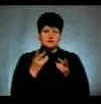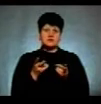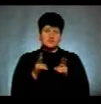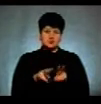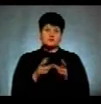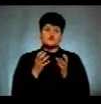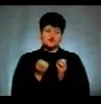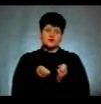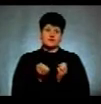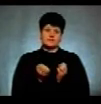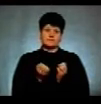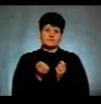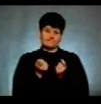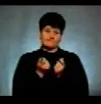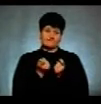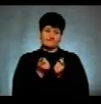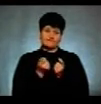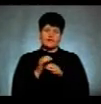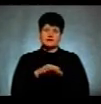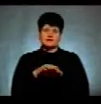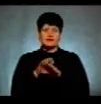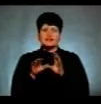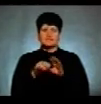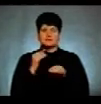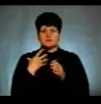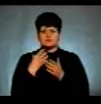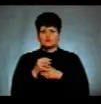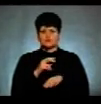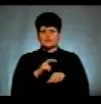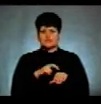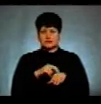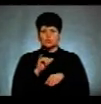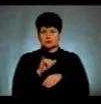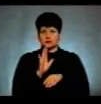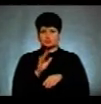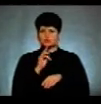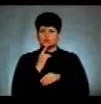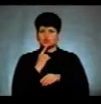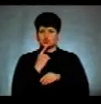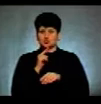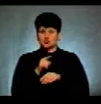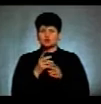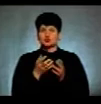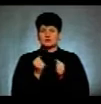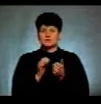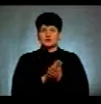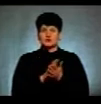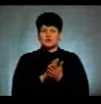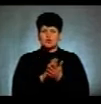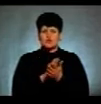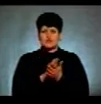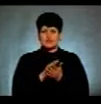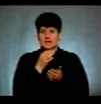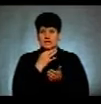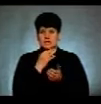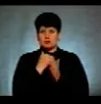ще незначна кількість населення, які не обрали свого лікаря, і відповідно в них будуть труднощі щодо отримання безкоштовних